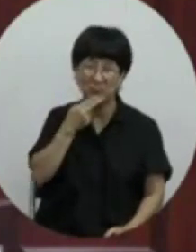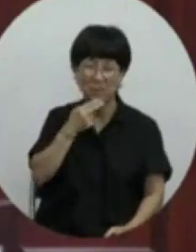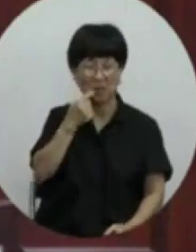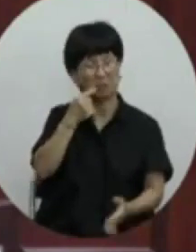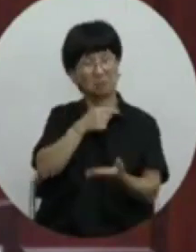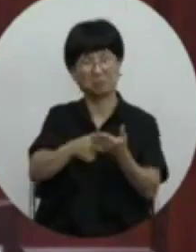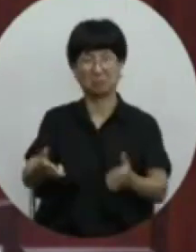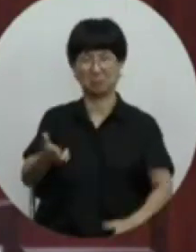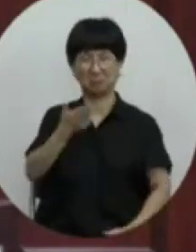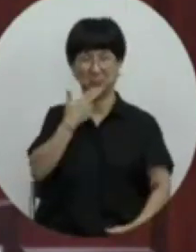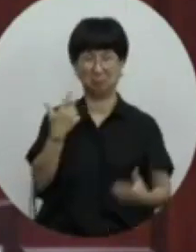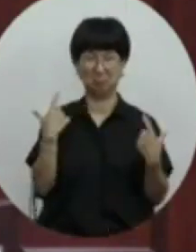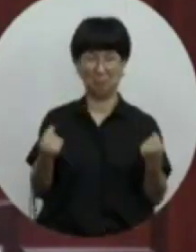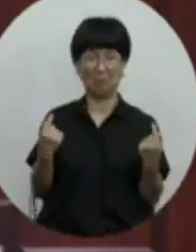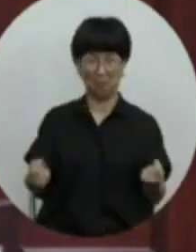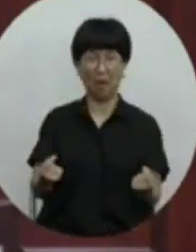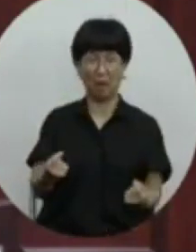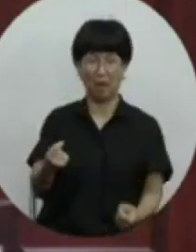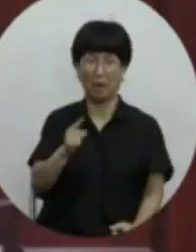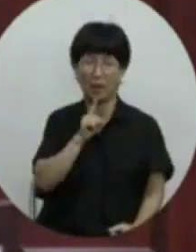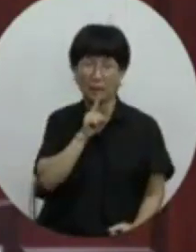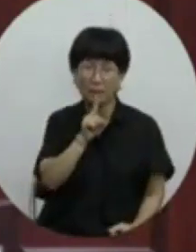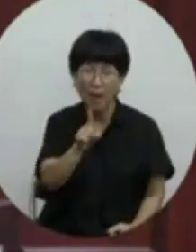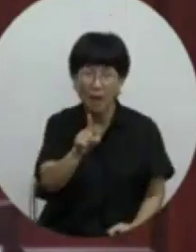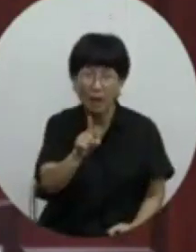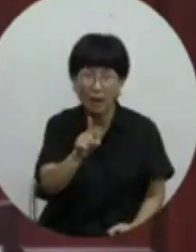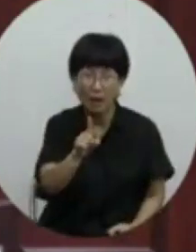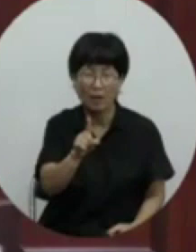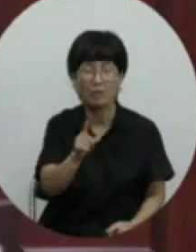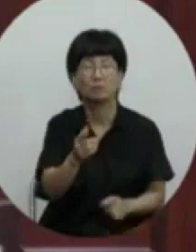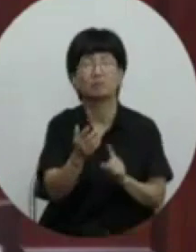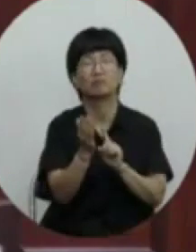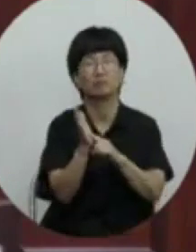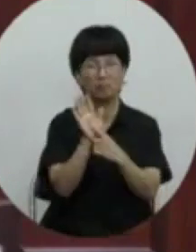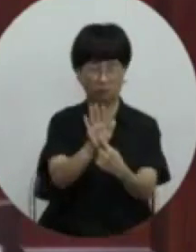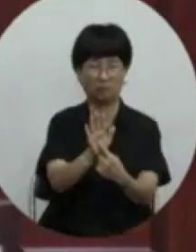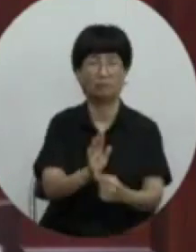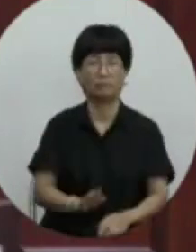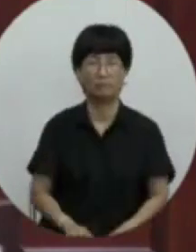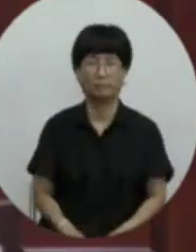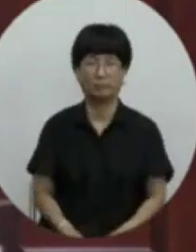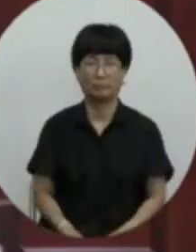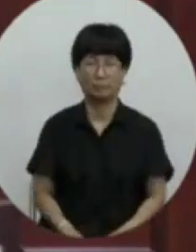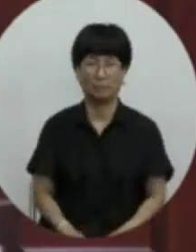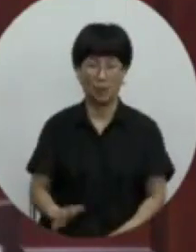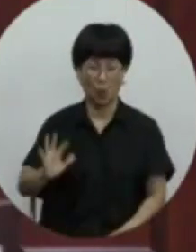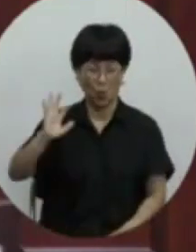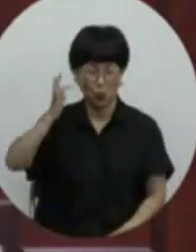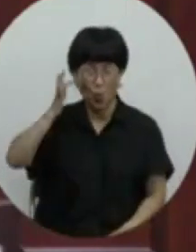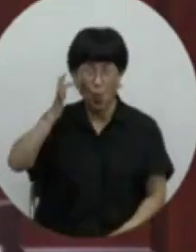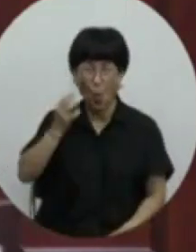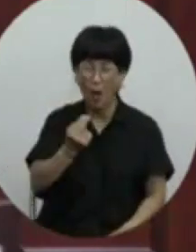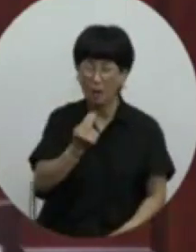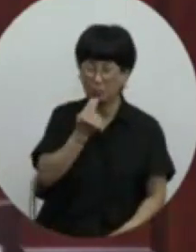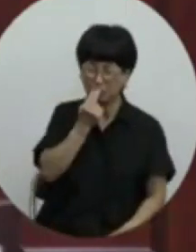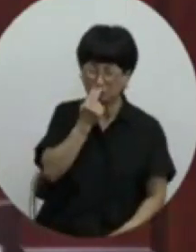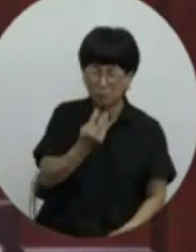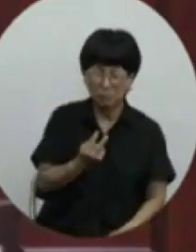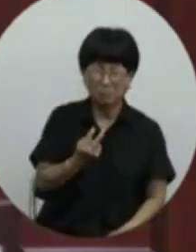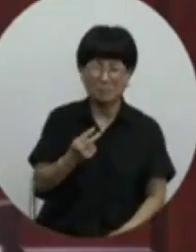것으로서 문제될 것이 없다라고 말하고 있습니다. 소음이나 냄새, 진동